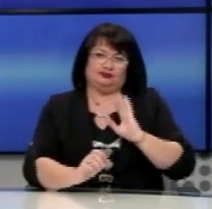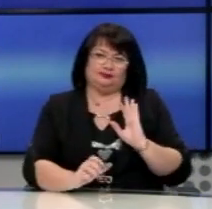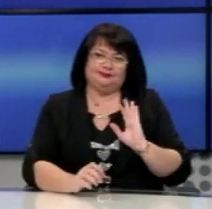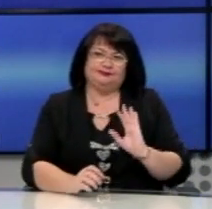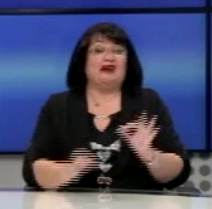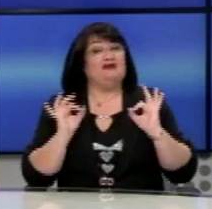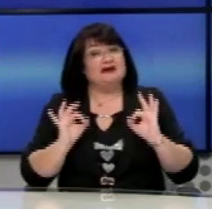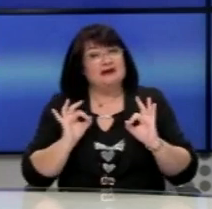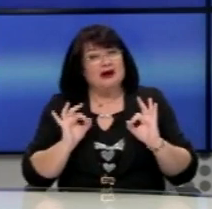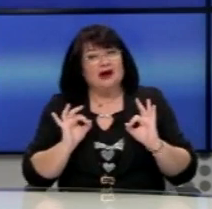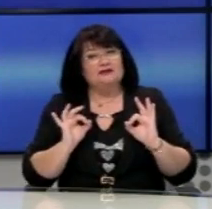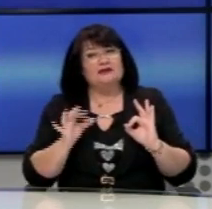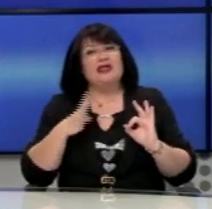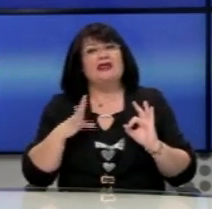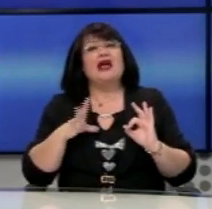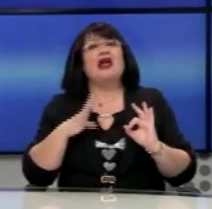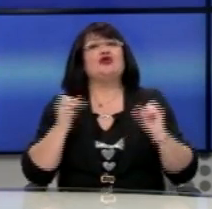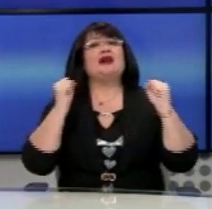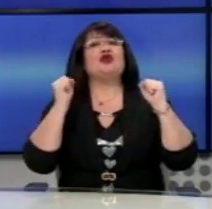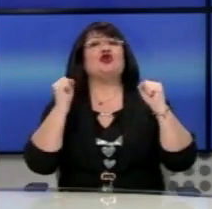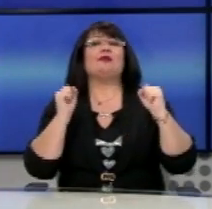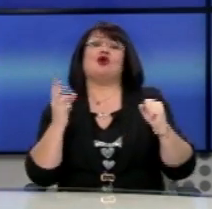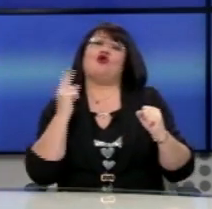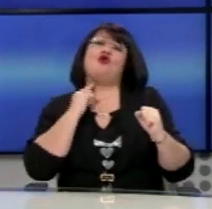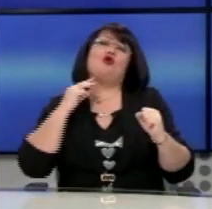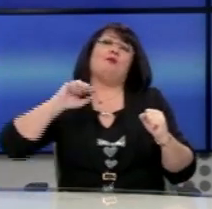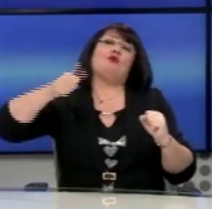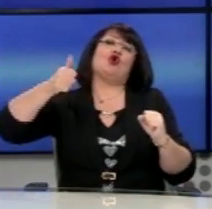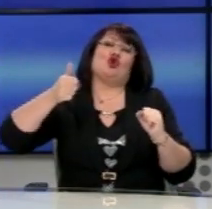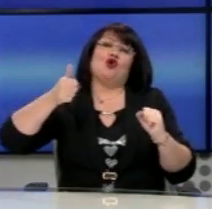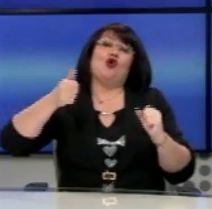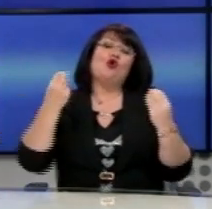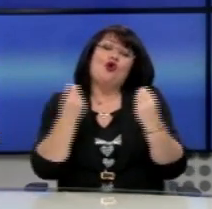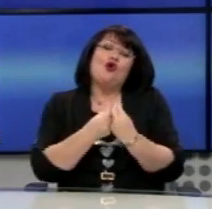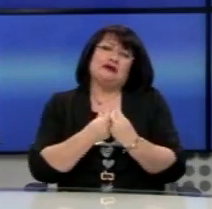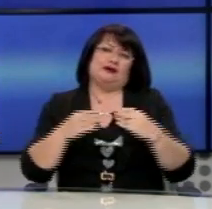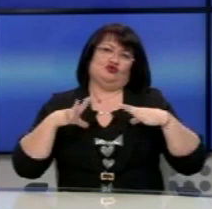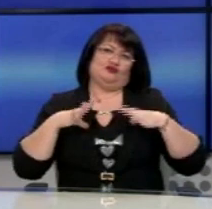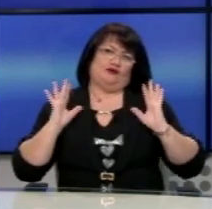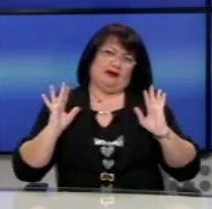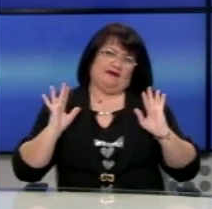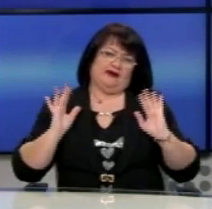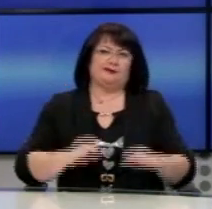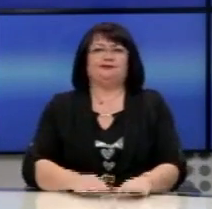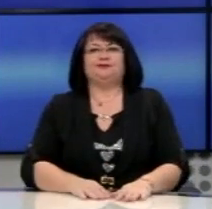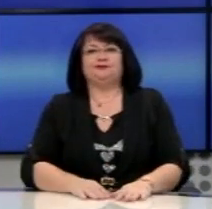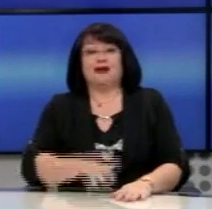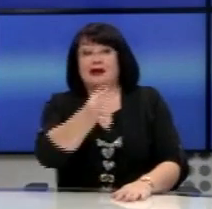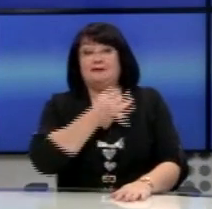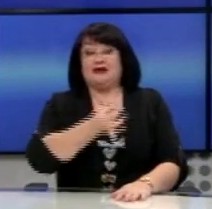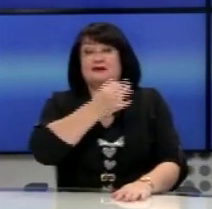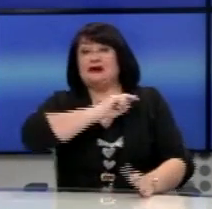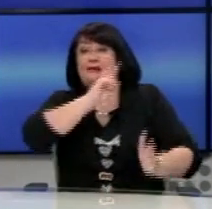βεβαίως θέλουν τα υγειονομικά πρωτόκολλα και στα δικά τους μέτρα. Όσο για τις